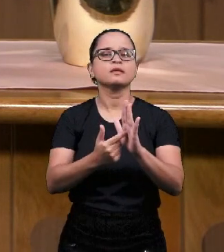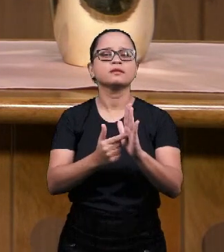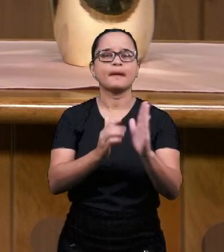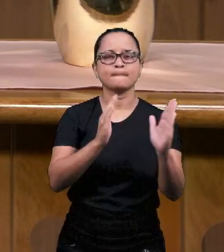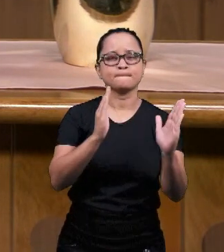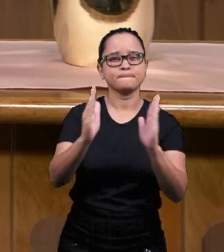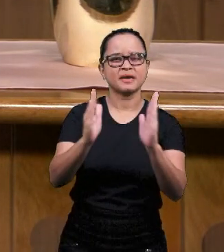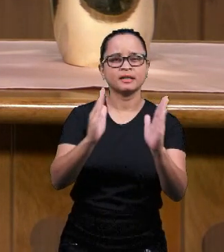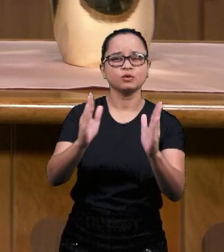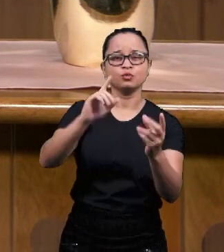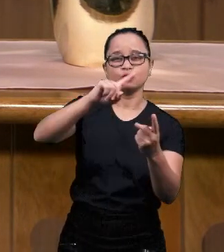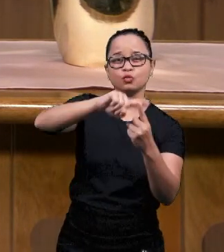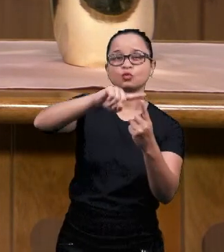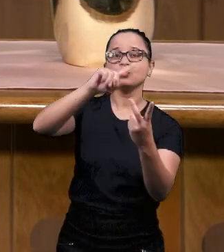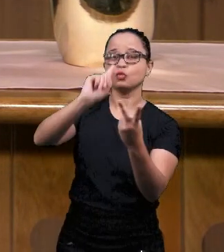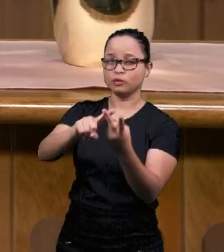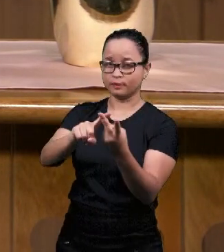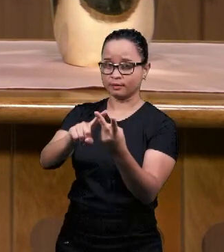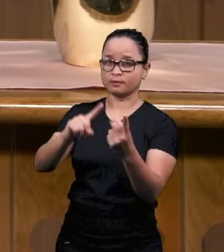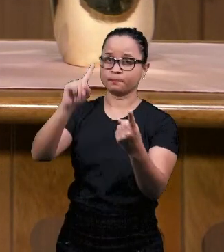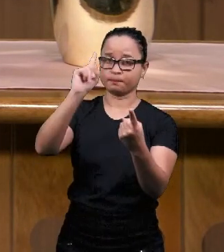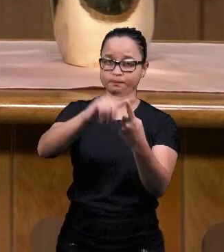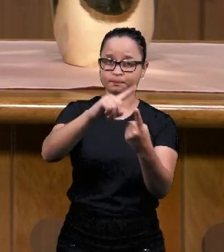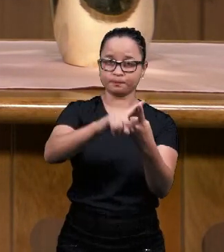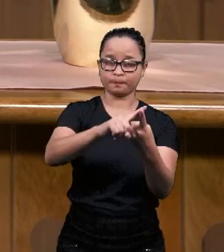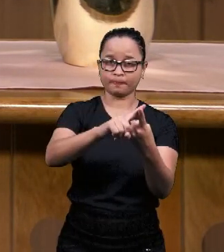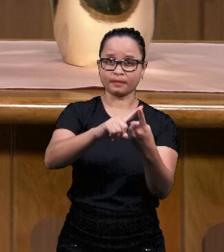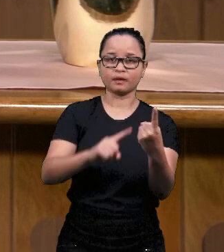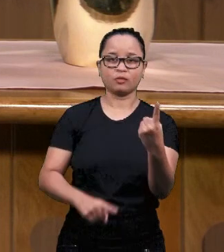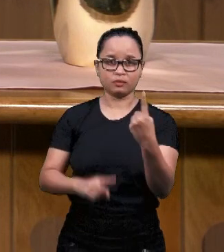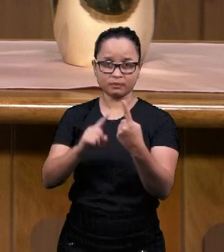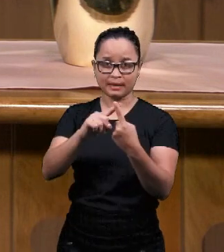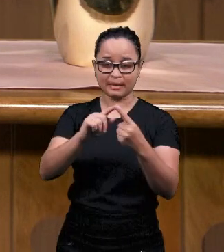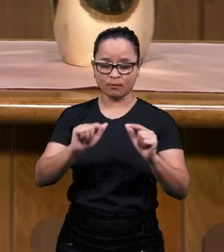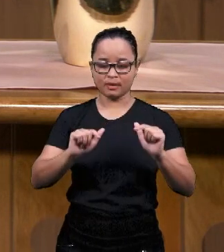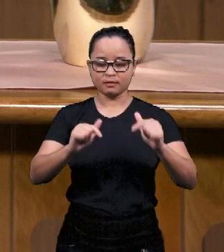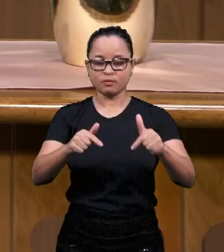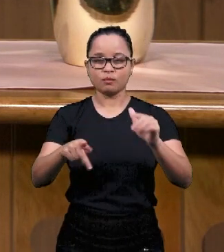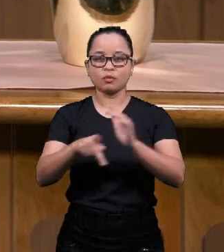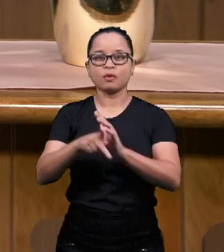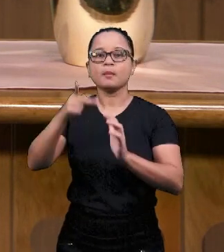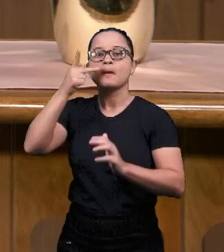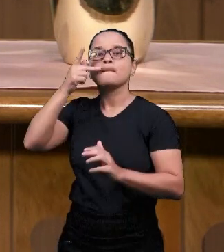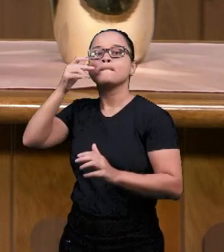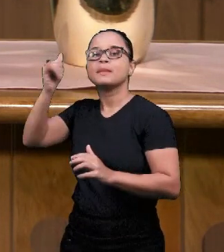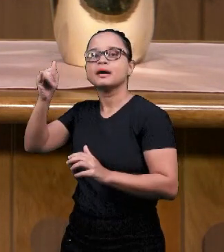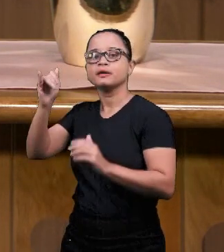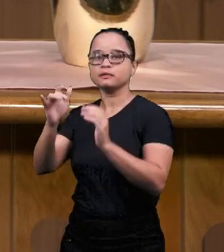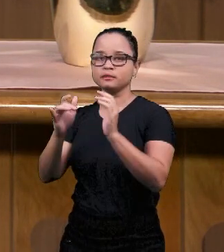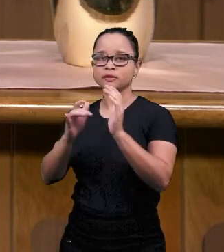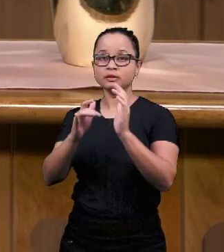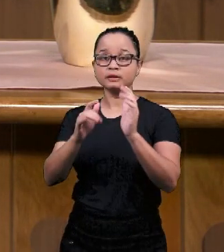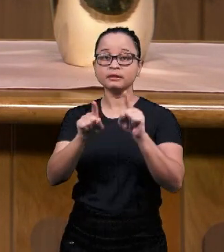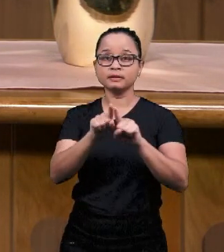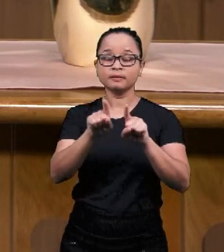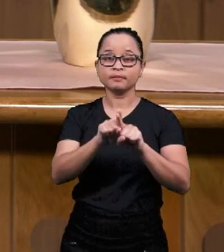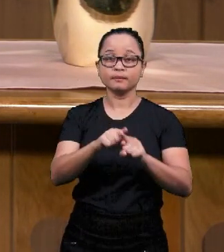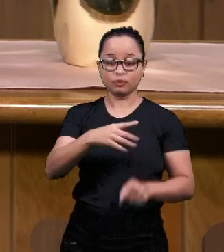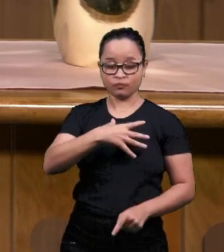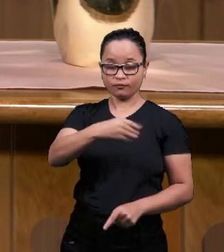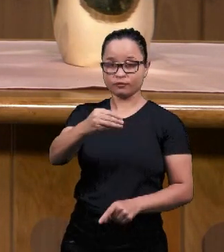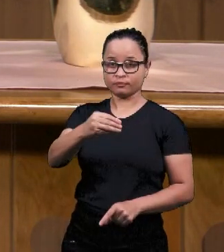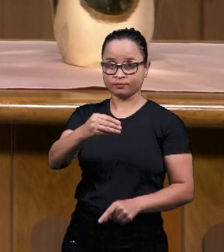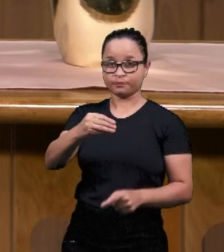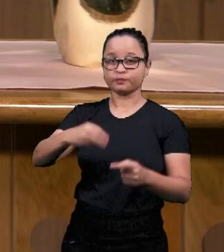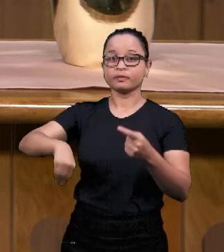о двух моментах. Первое – это действие Отца и Сына, а вторая часть